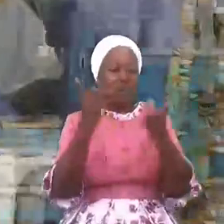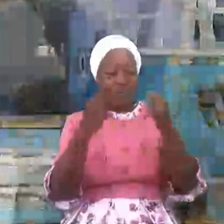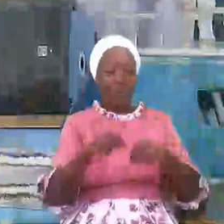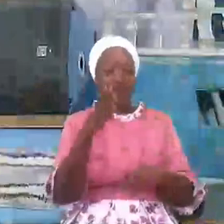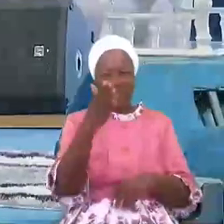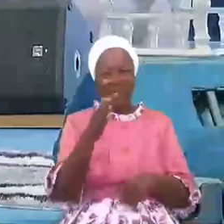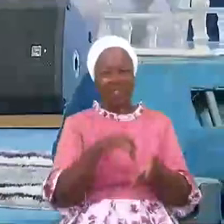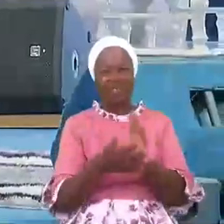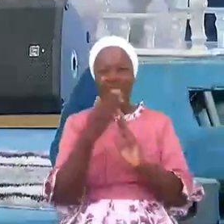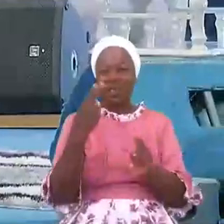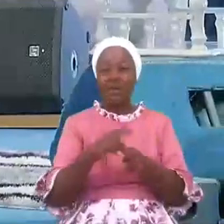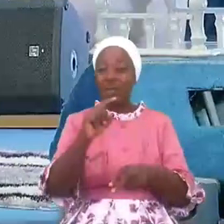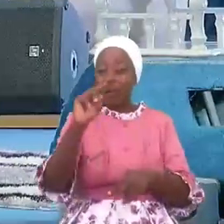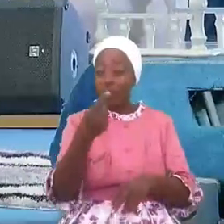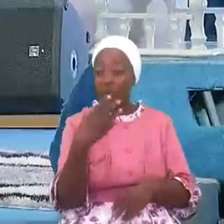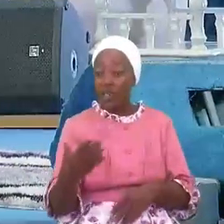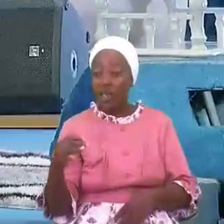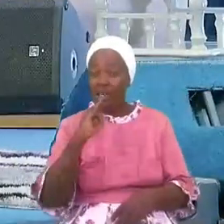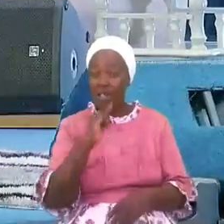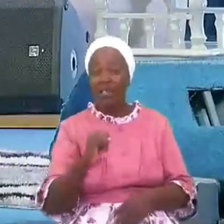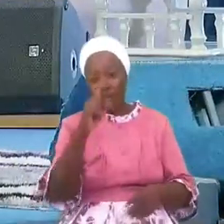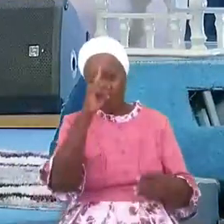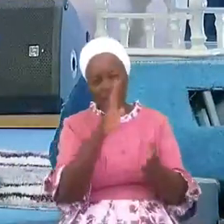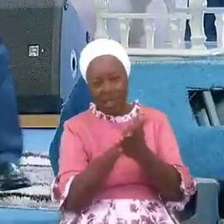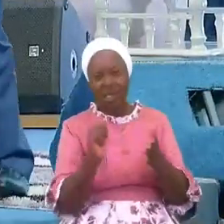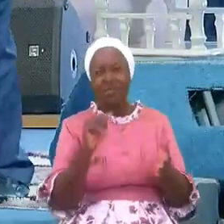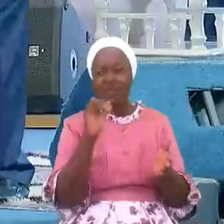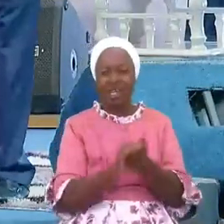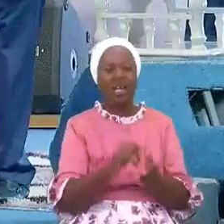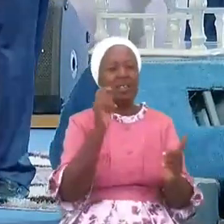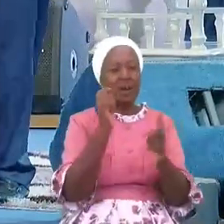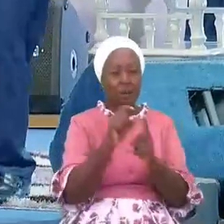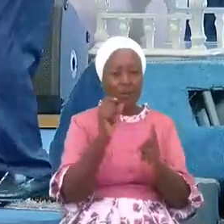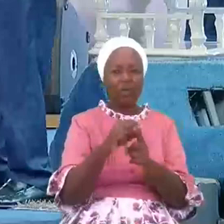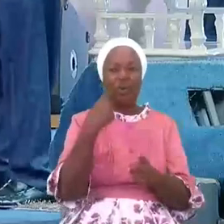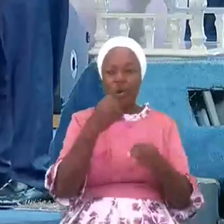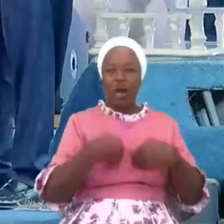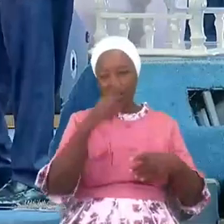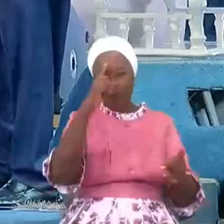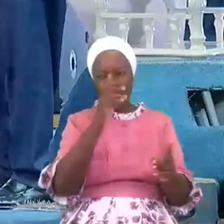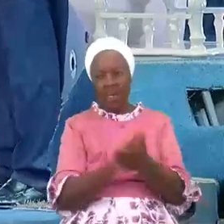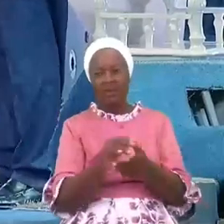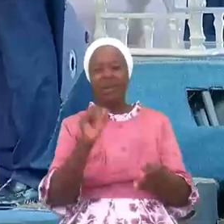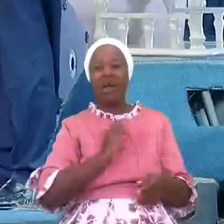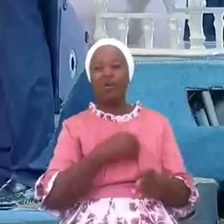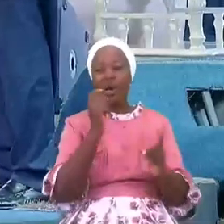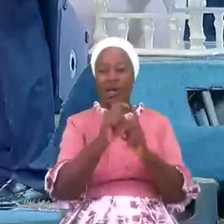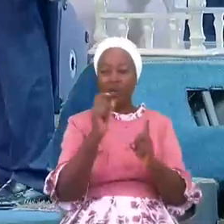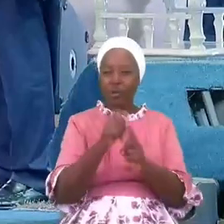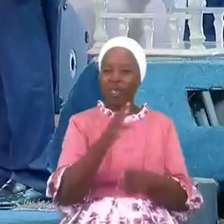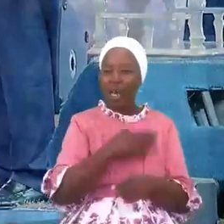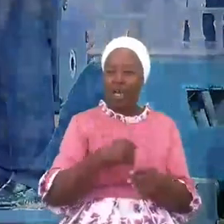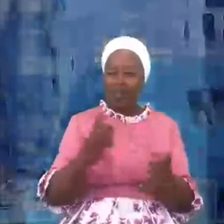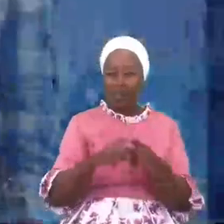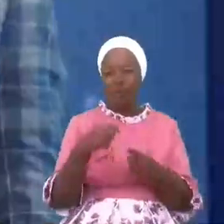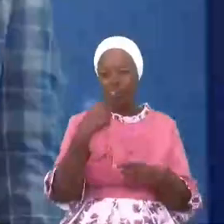manifester. La seule chose, c'est que tu dois croire au rapport, à la prédication. Et à